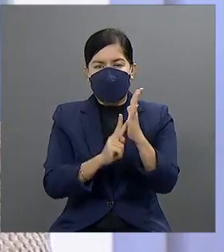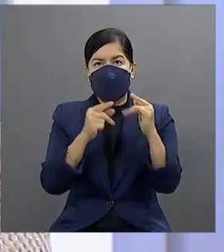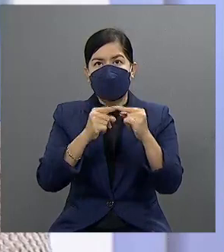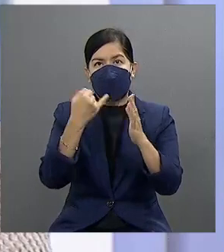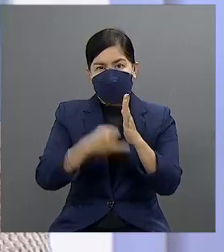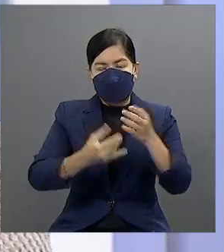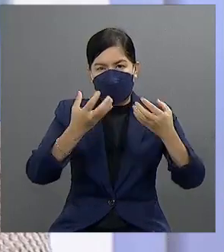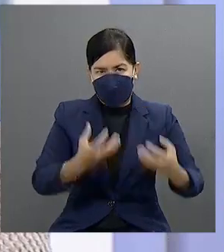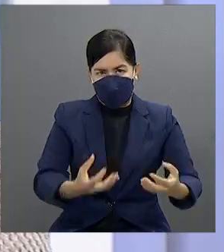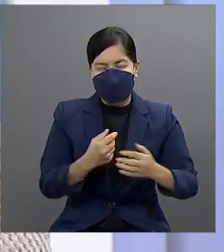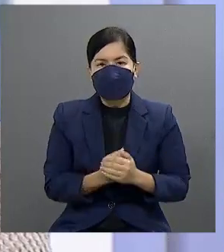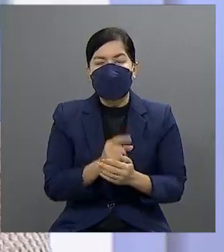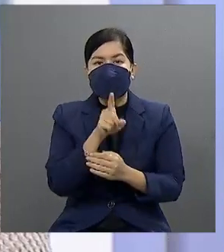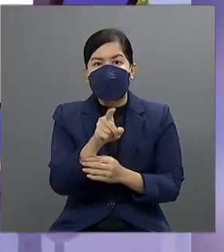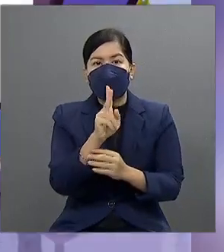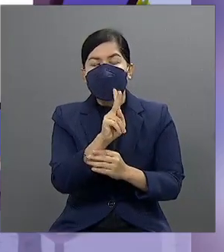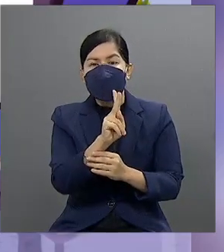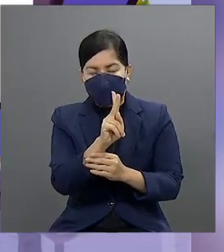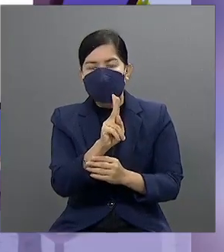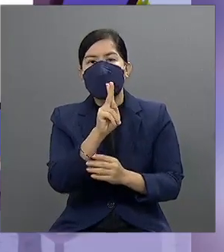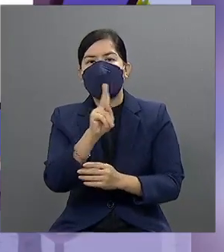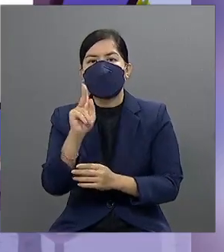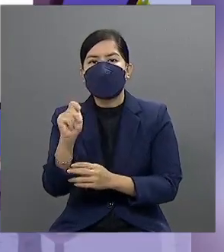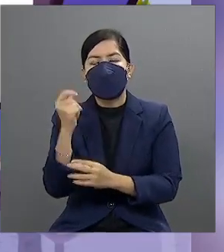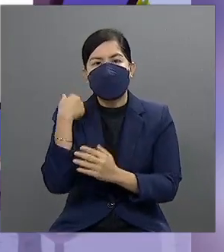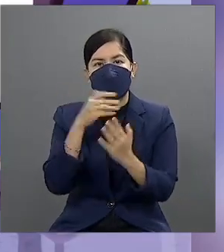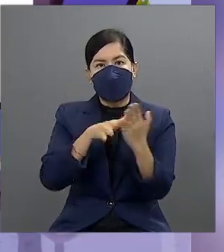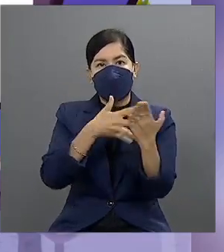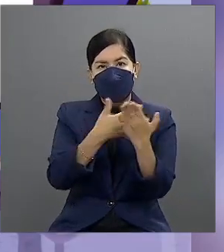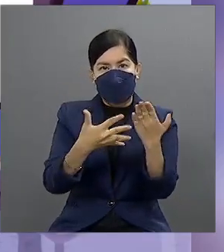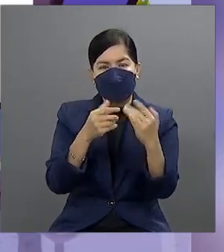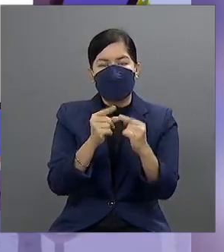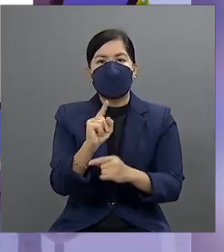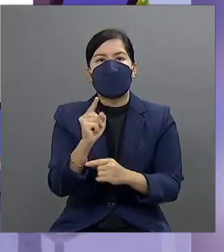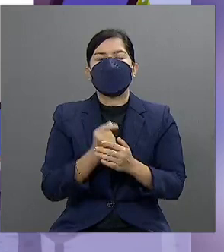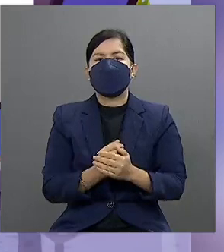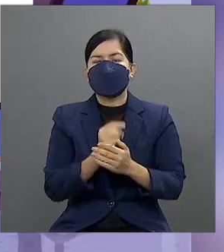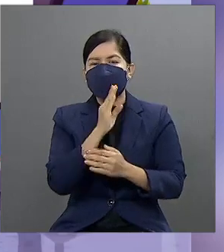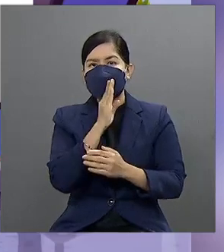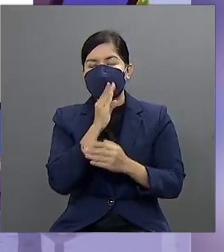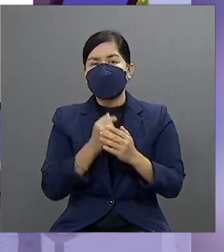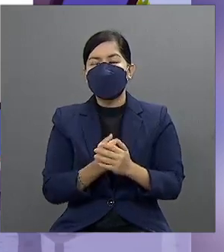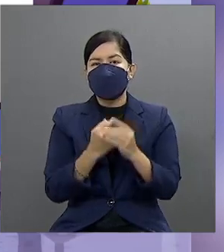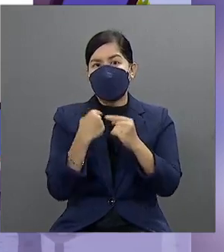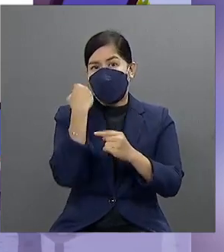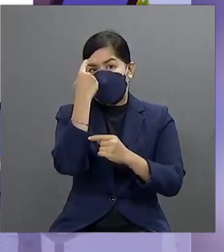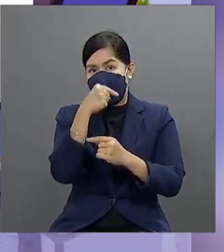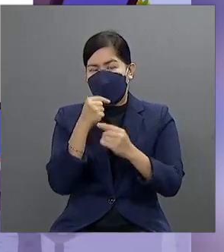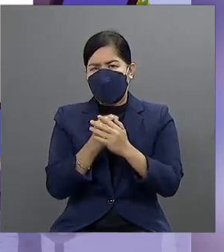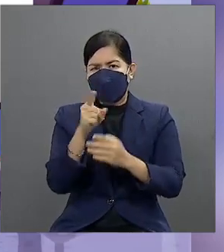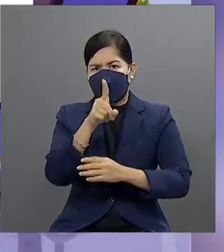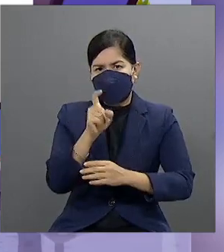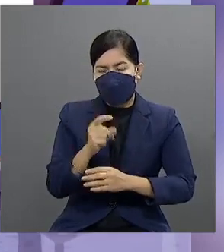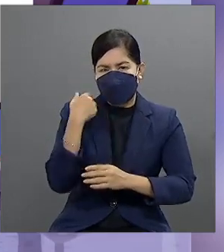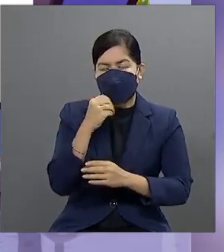างไรไปฟังกันต่อเลยค่ะ การแจ้งเบาะแสการทุจริตเลือกตั้งผ่านแอปพลิเคชันตาสับปะรดจากคำถ